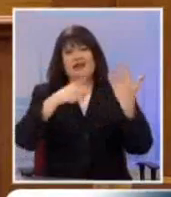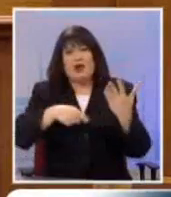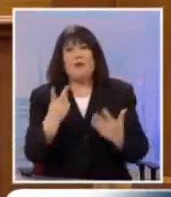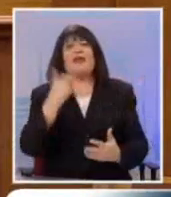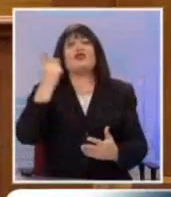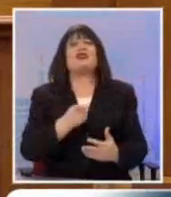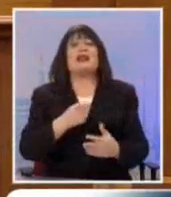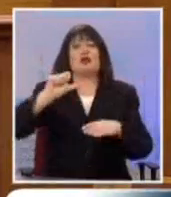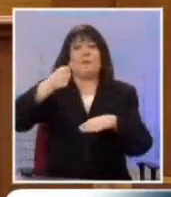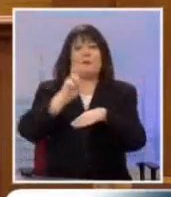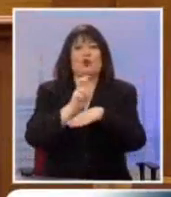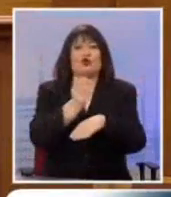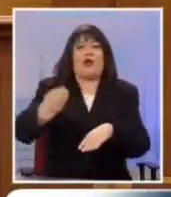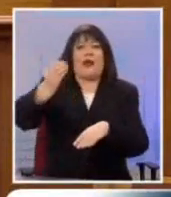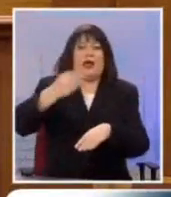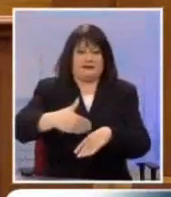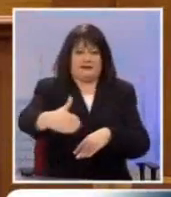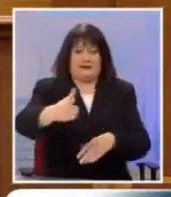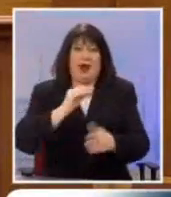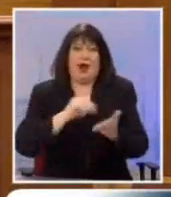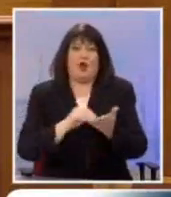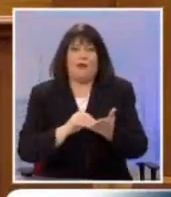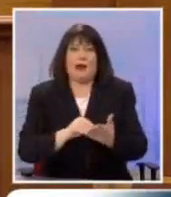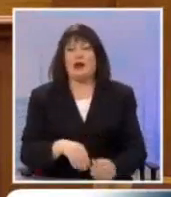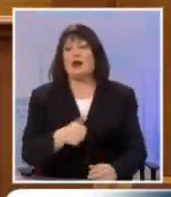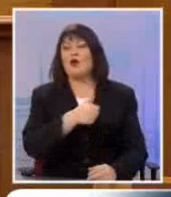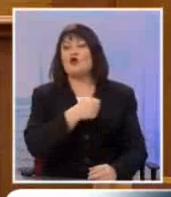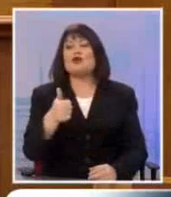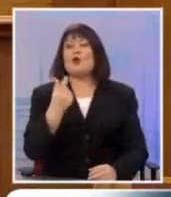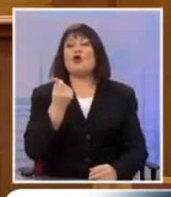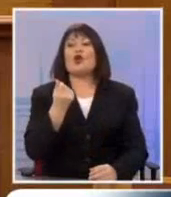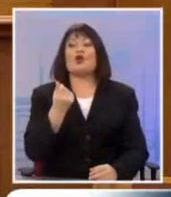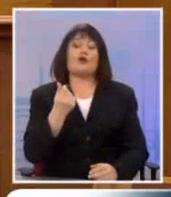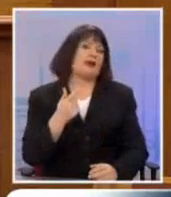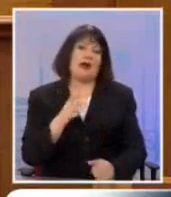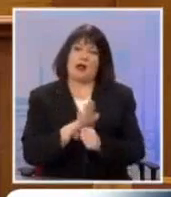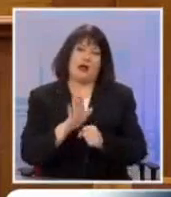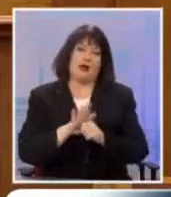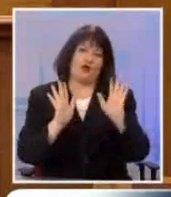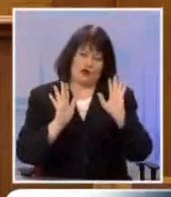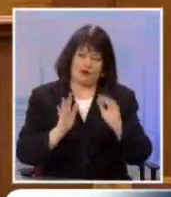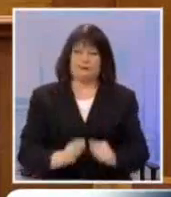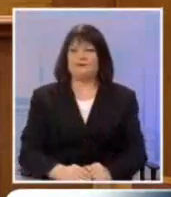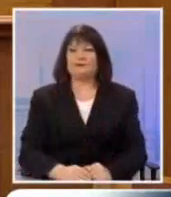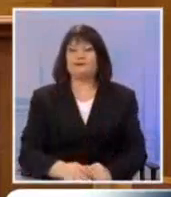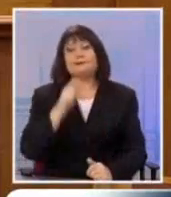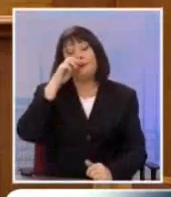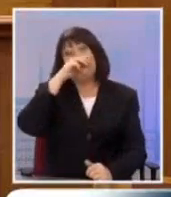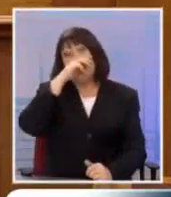7,2% πρωτογενή πλεονάσματα. Αλλά δεν είναι μόνο τα οικονομικά, κύριοι και κύριες συνάδελφοι. Το